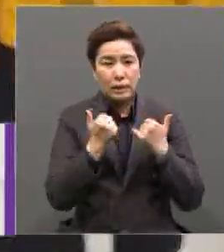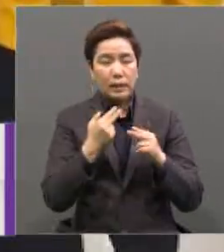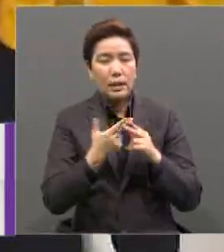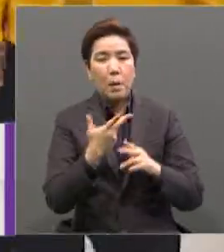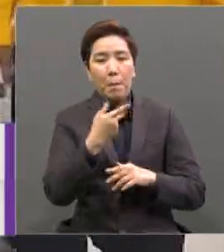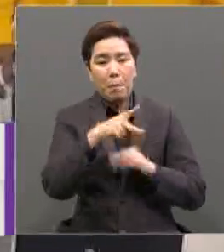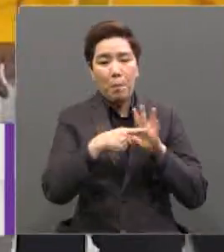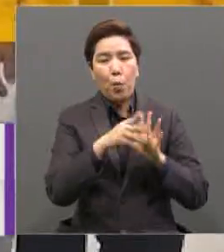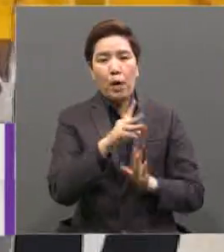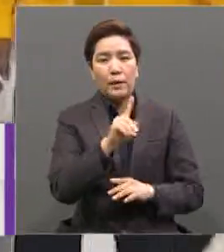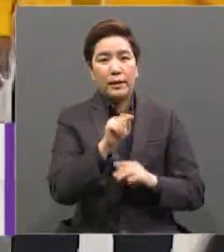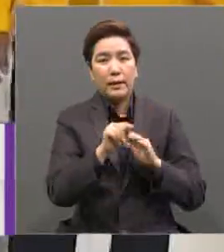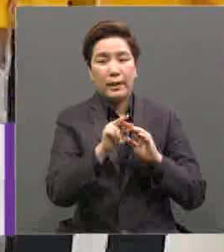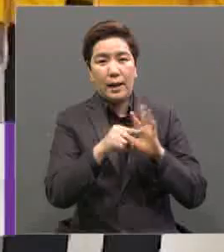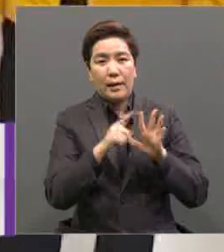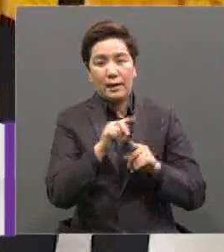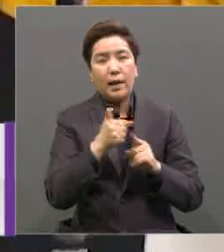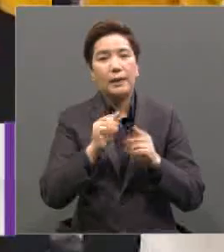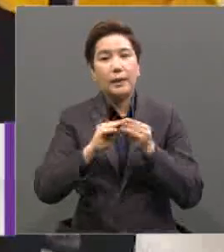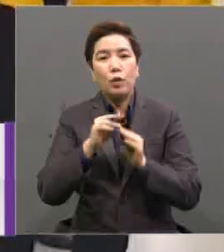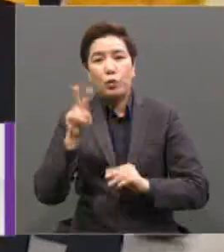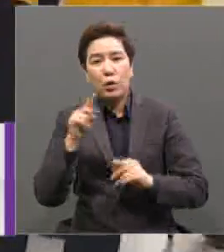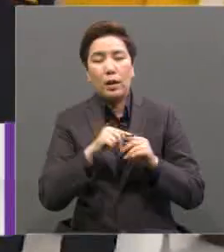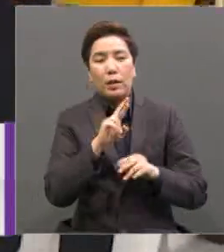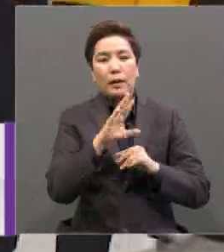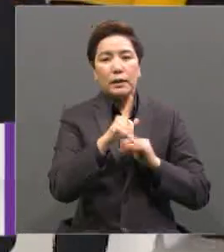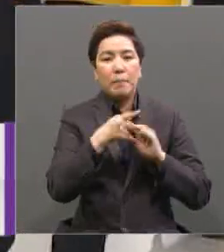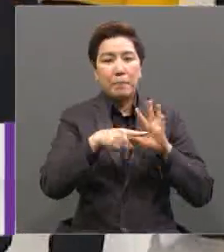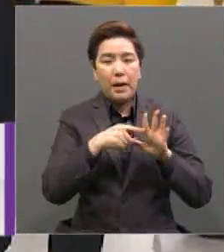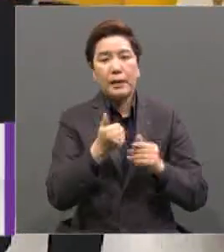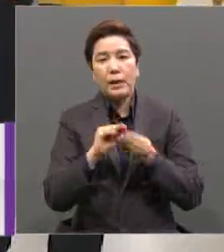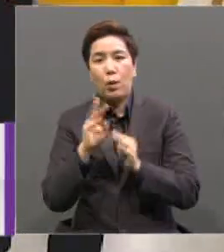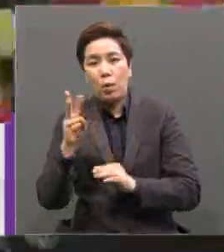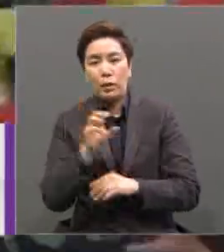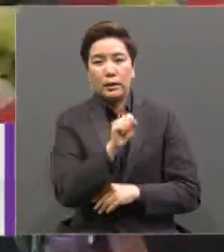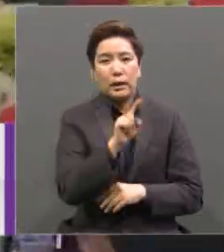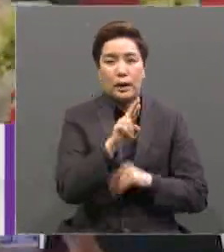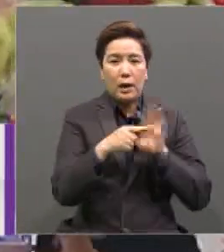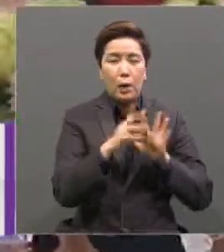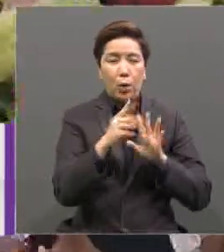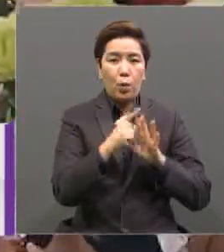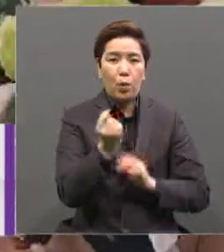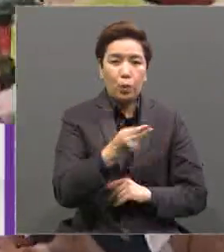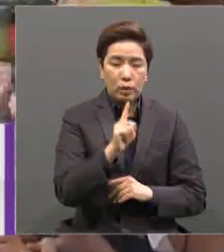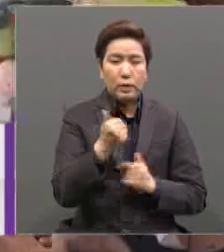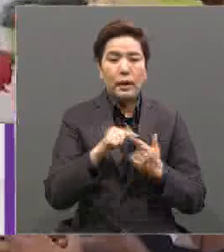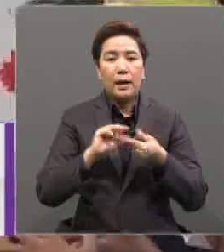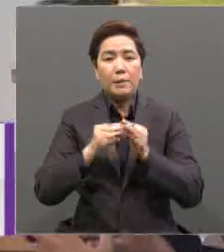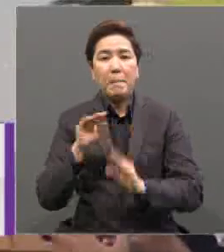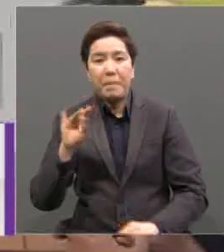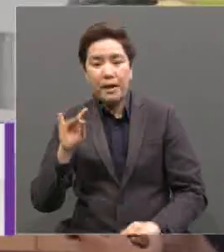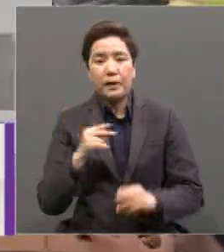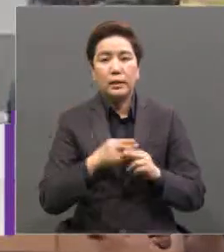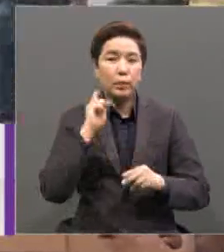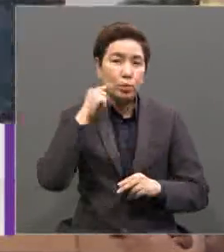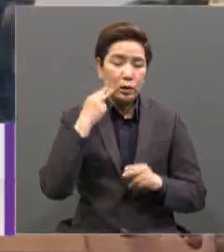ภูวนาถได้หมายเลข2นางรัชภาได้หมายเลข6นายสราวุธนะคะนายสรุธนะคะได้หมายเลข8น